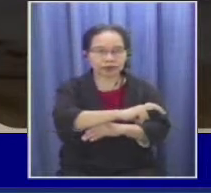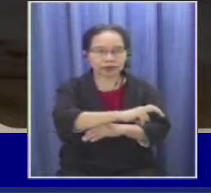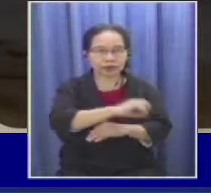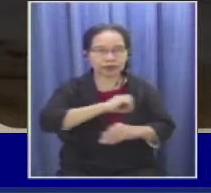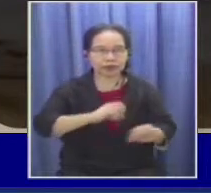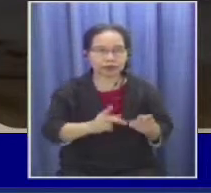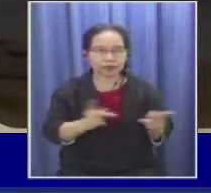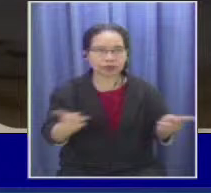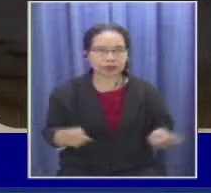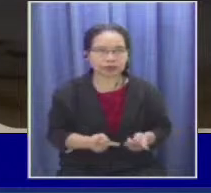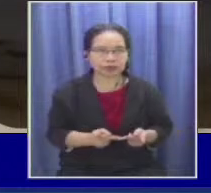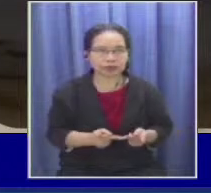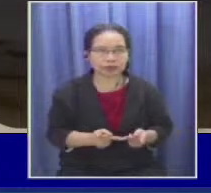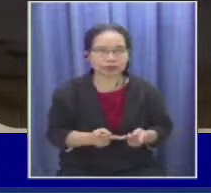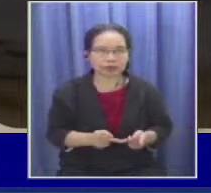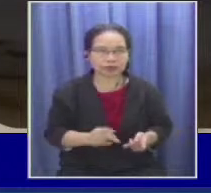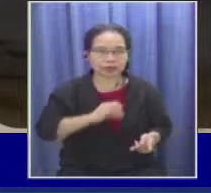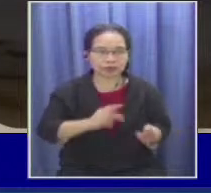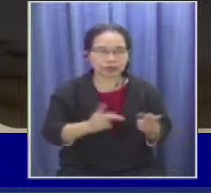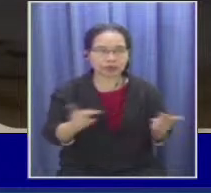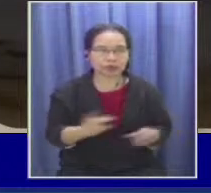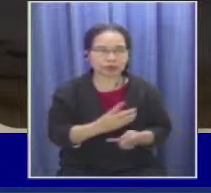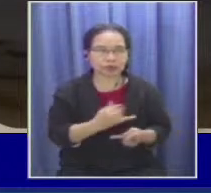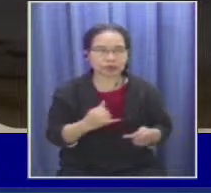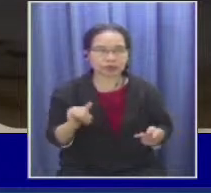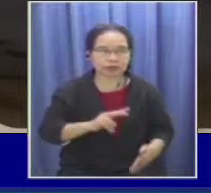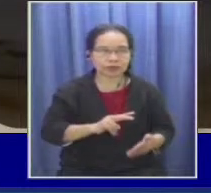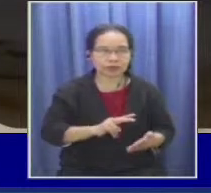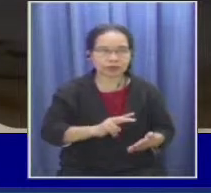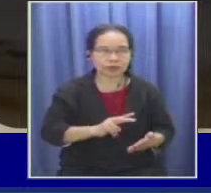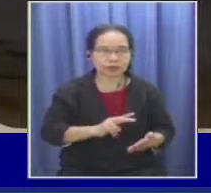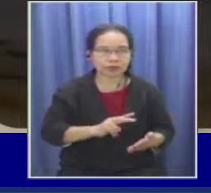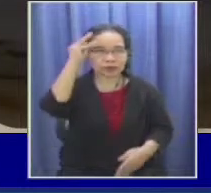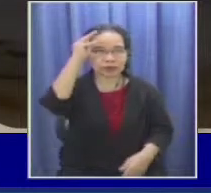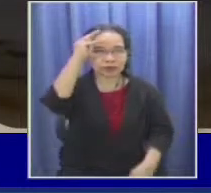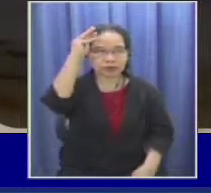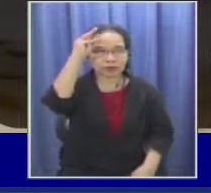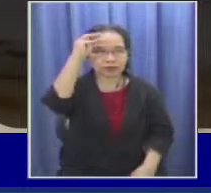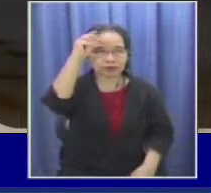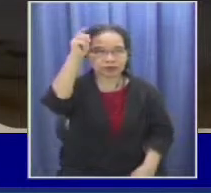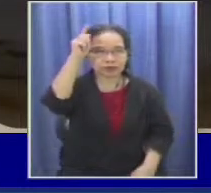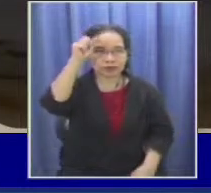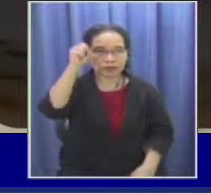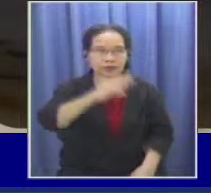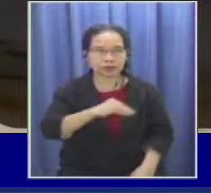ɔrekɔ ɔno ara tenabrɛ no kyɛfa no ensom